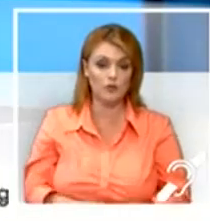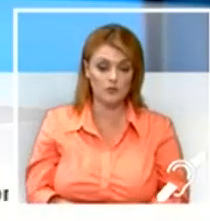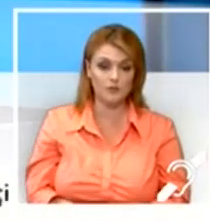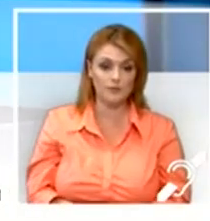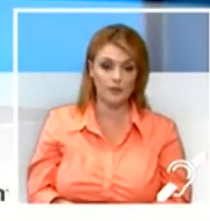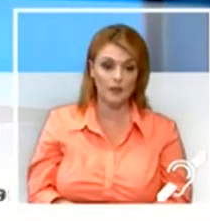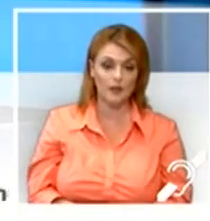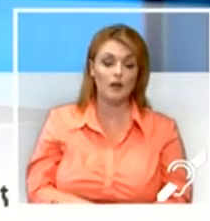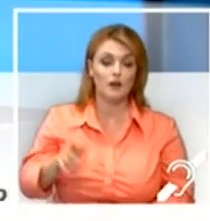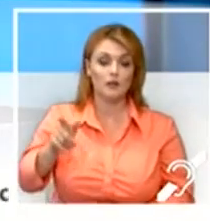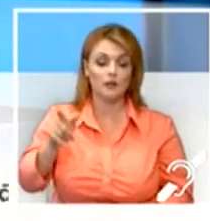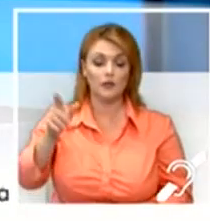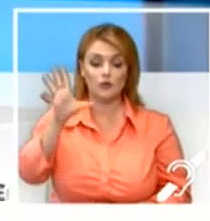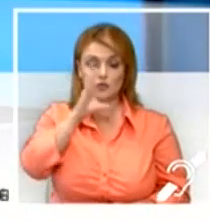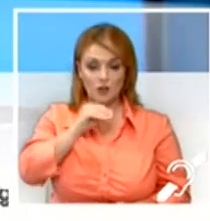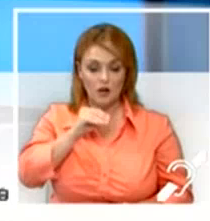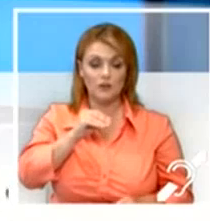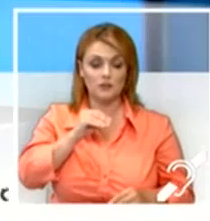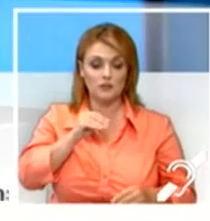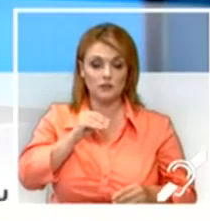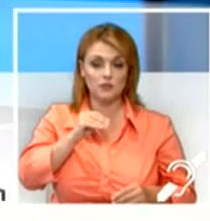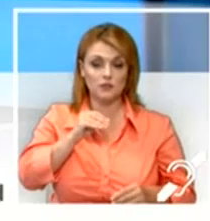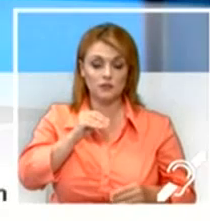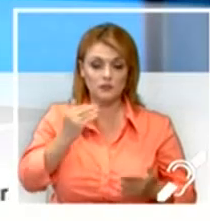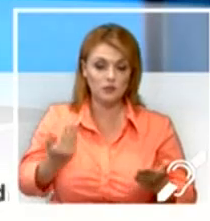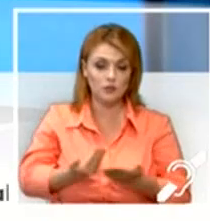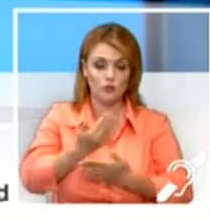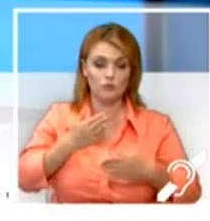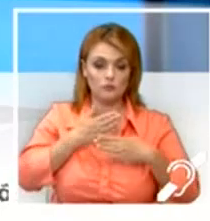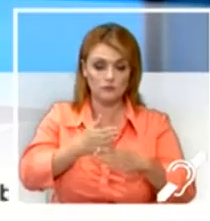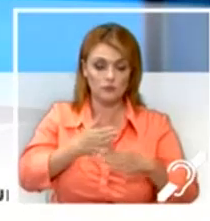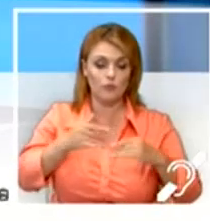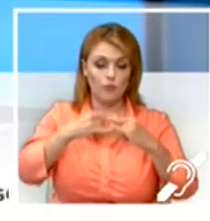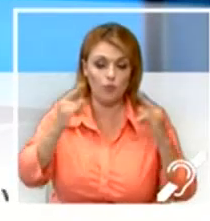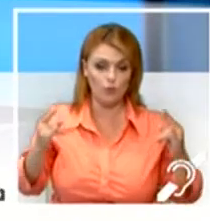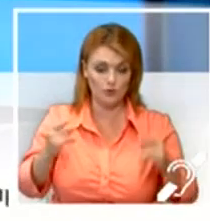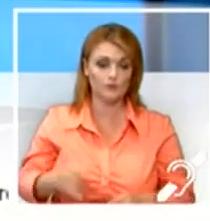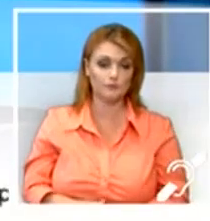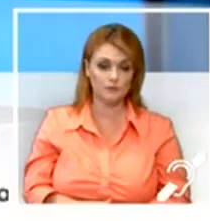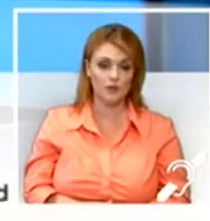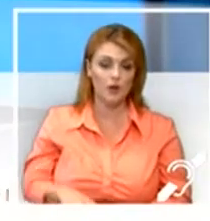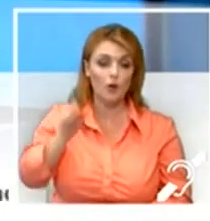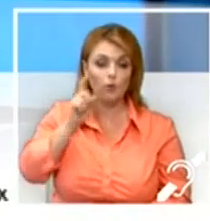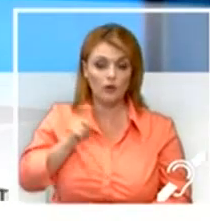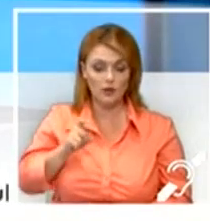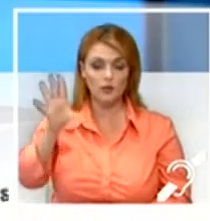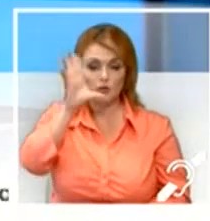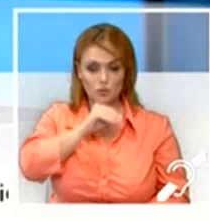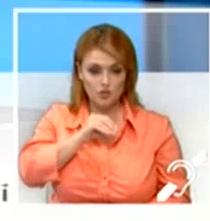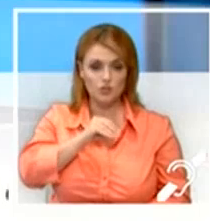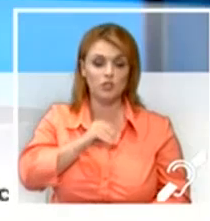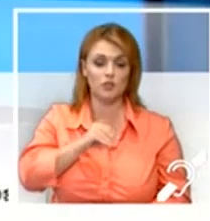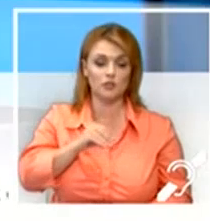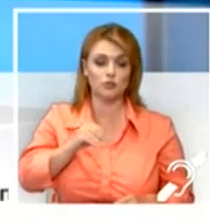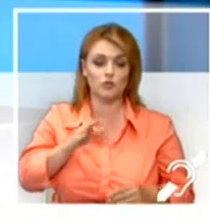rușilor, a fost închis după ce a fost lovit din nou de ucraineni. Cu armele primite din Occident, ucrainenii au reușit să scoată din uz